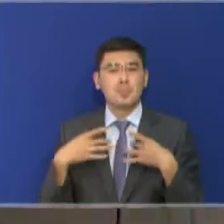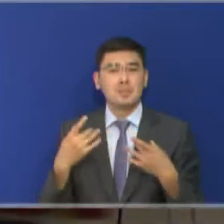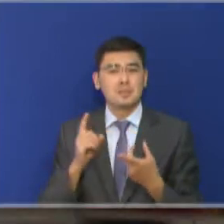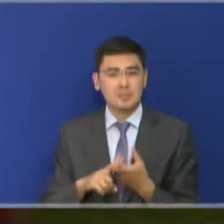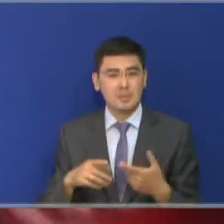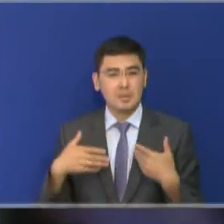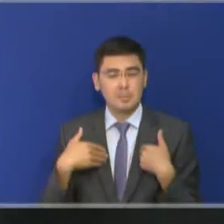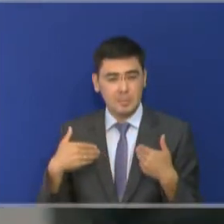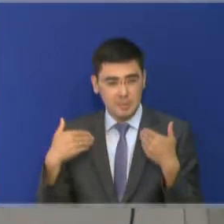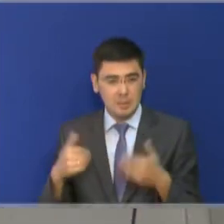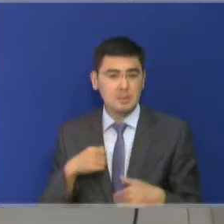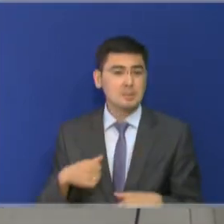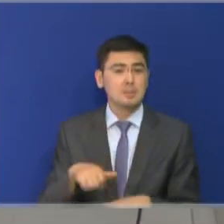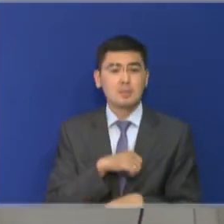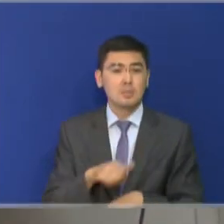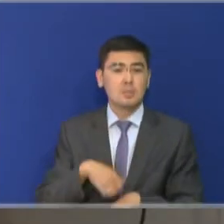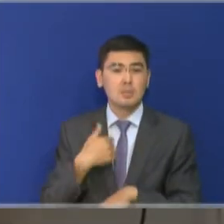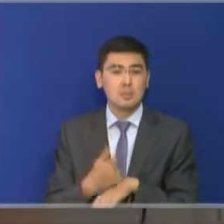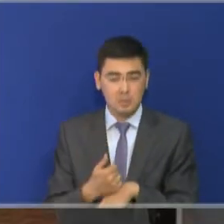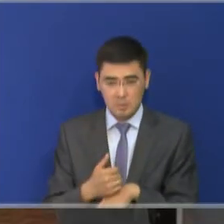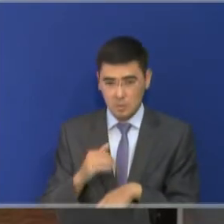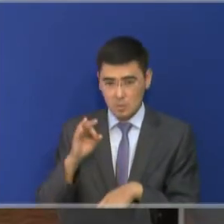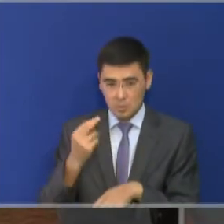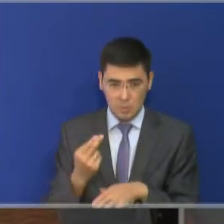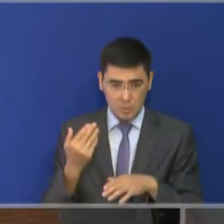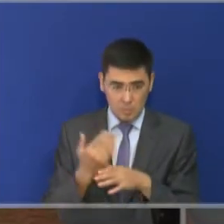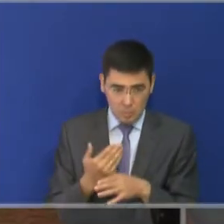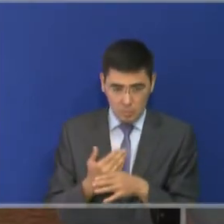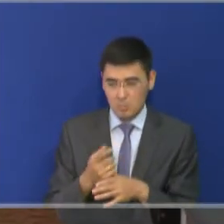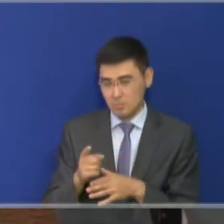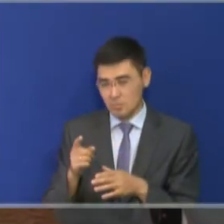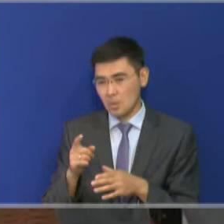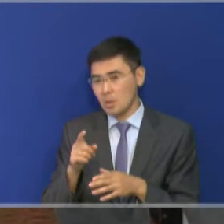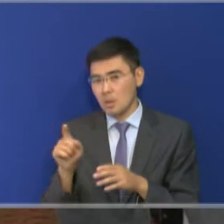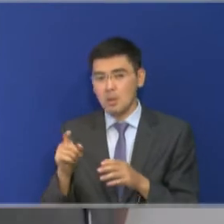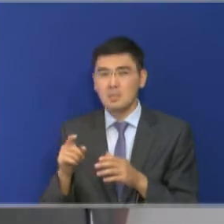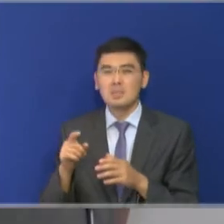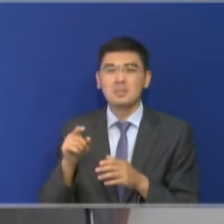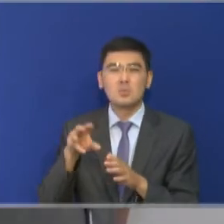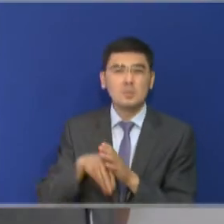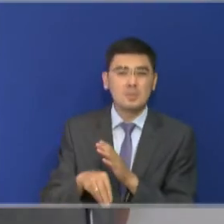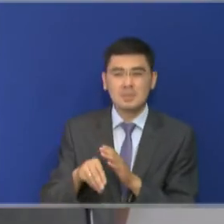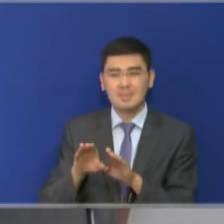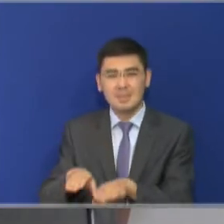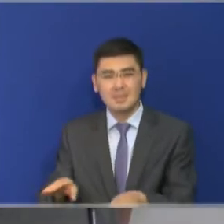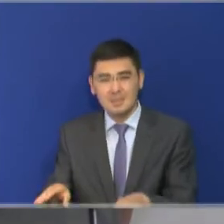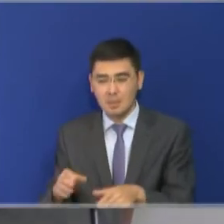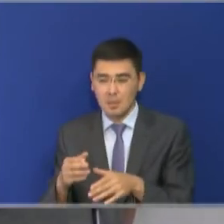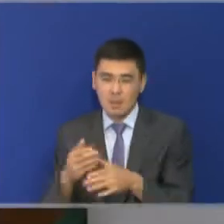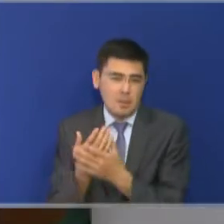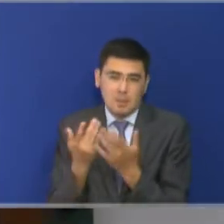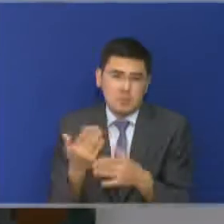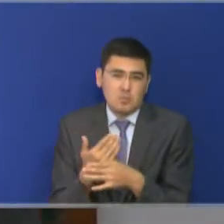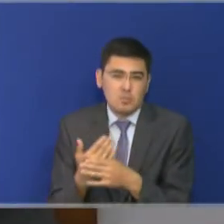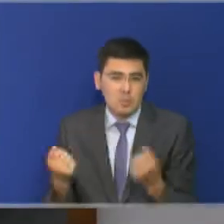білдірді. Басты мақсат – әлеуметтік қолдауды қажет ететін отбасыларға назар аударып, ондағы тәрбиеленіп жатқан балаларға көмек қолын